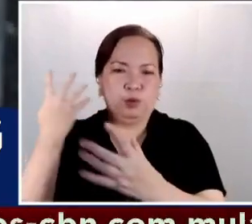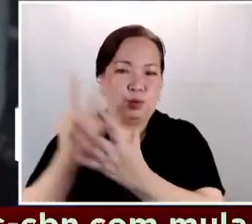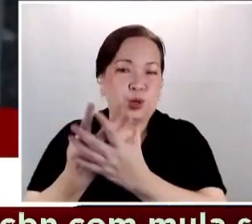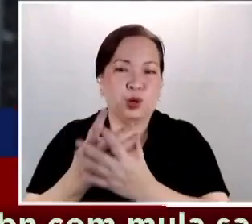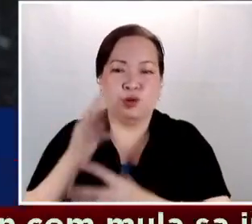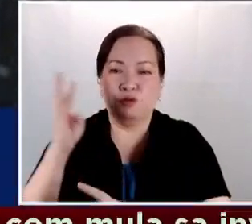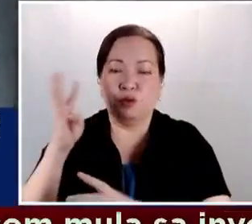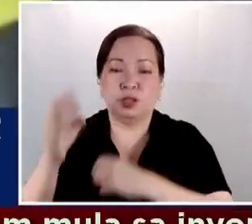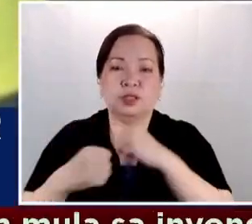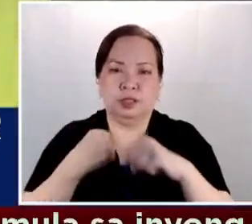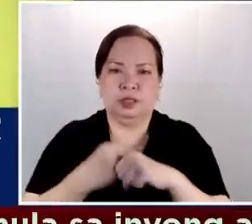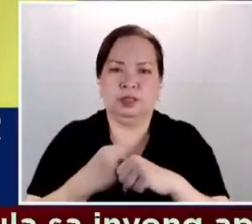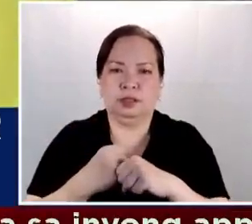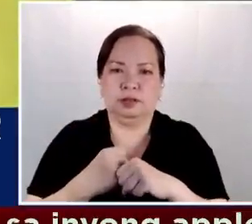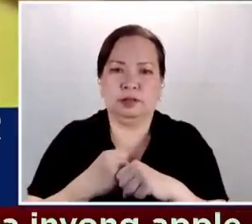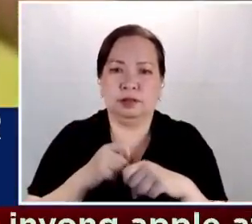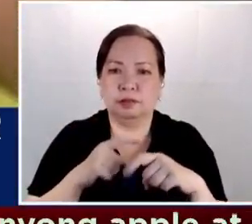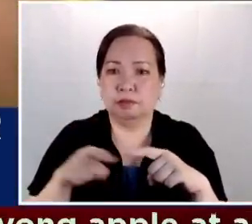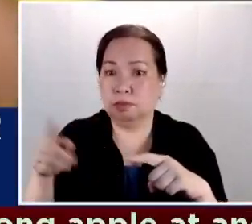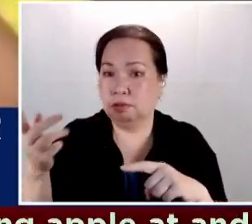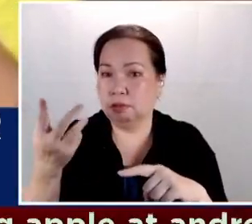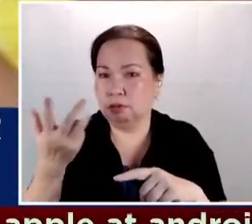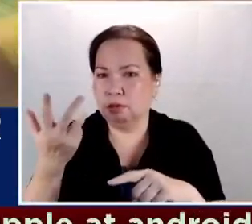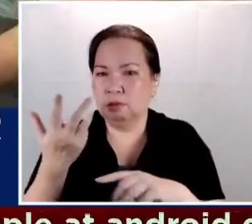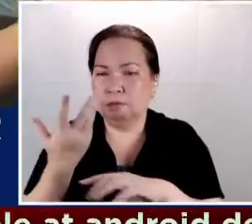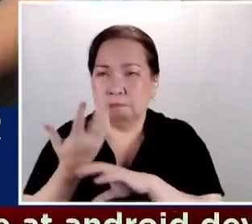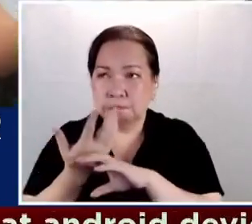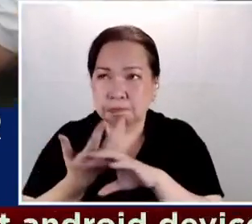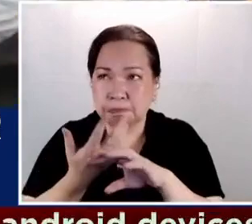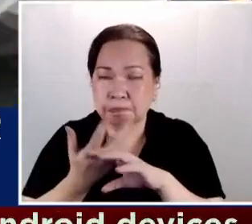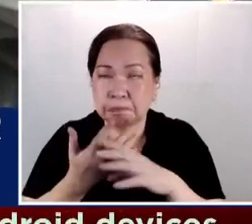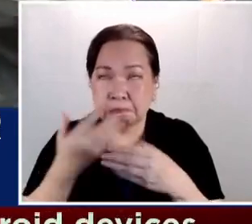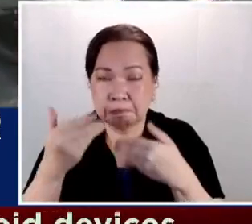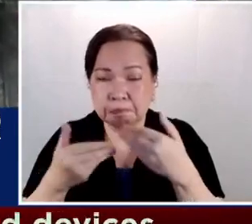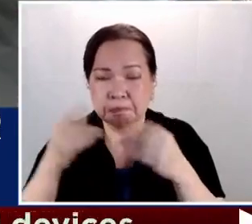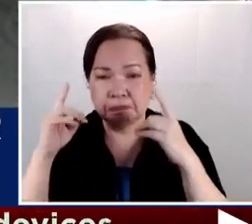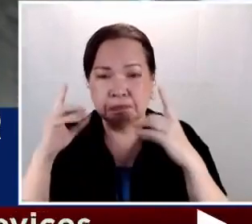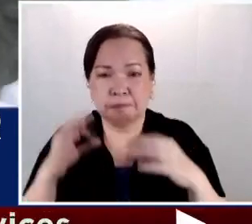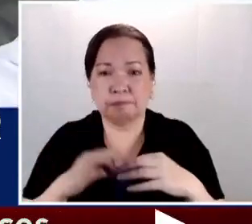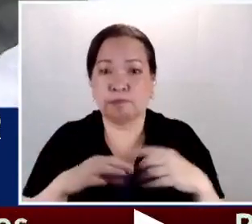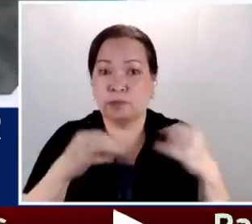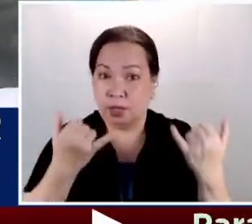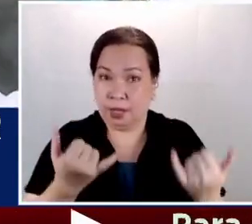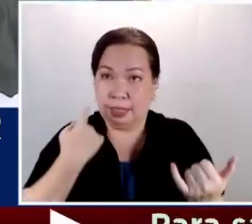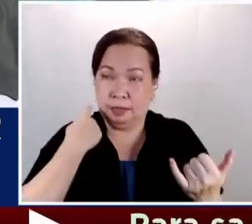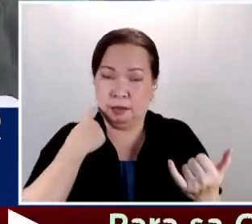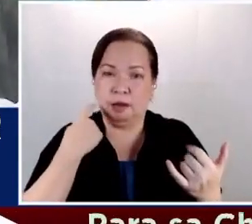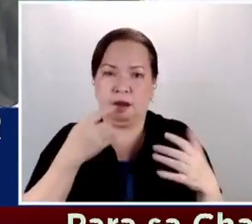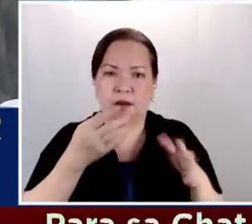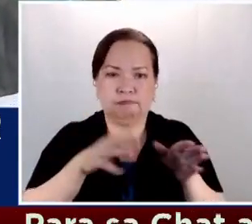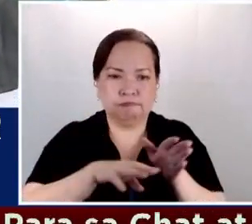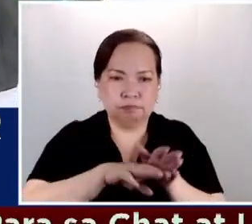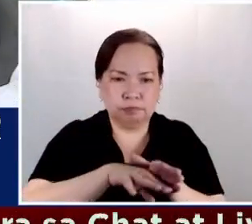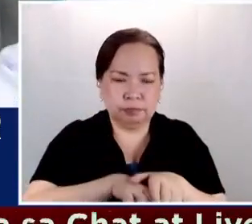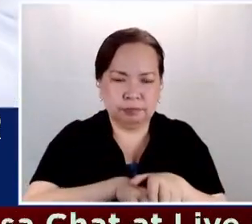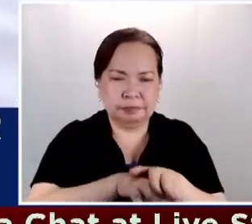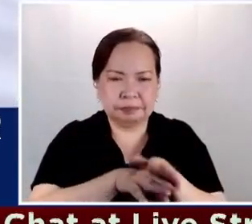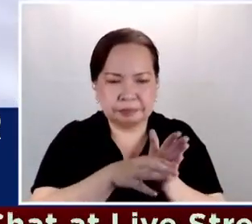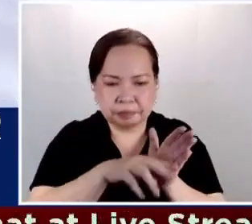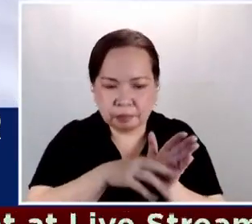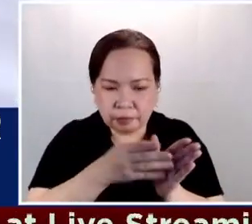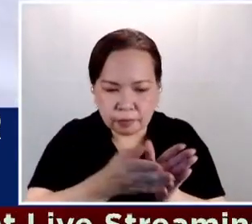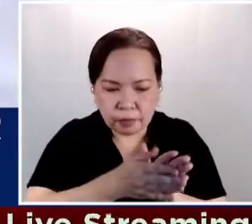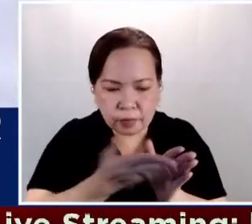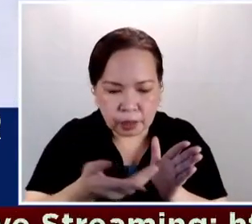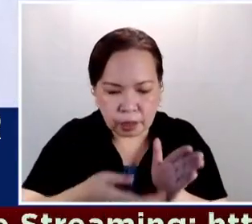murder. Pero inaapila pa ang desisyon. Ngayong hinukay ang labi ni Kian, pagkakataon ito para muling masuri